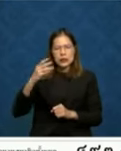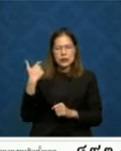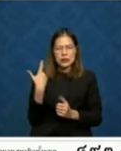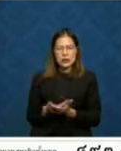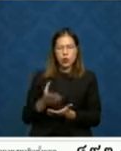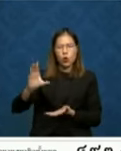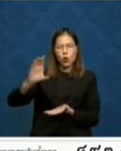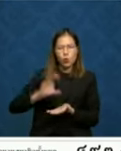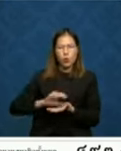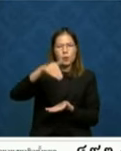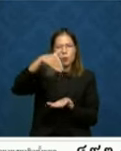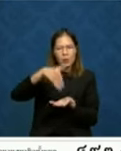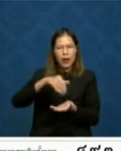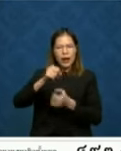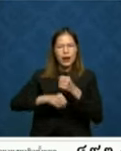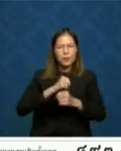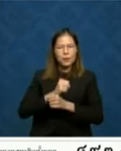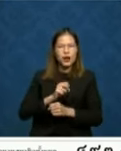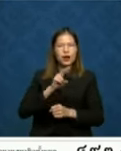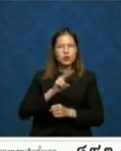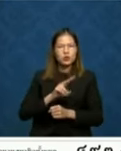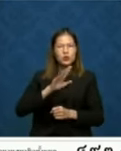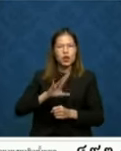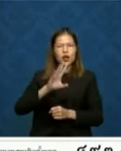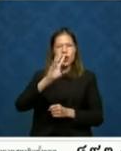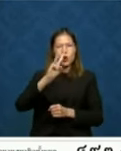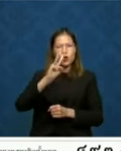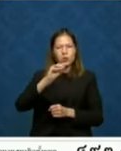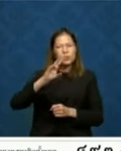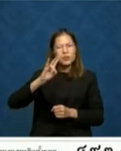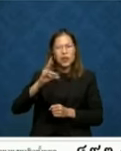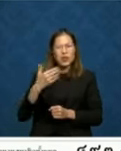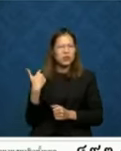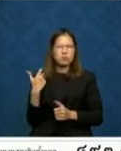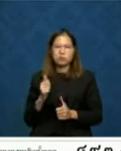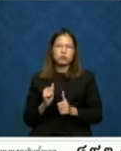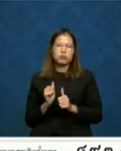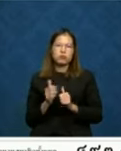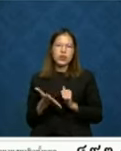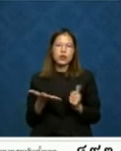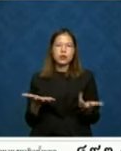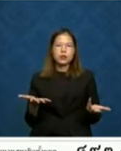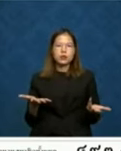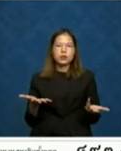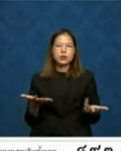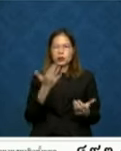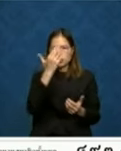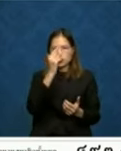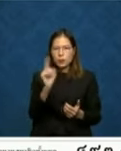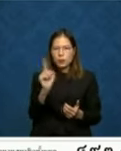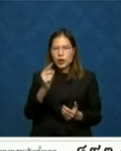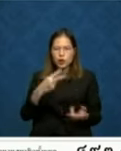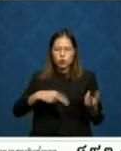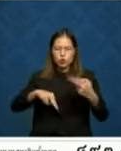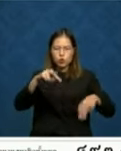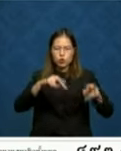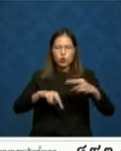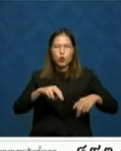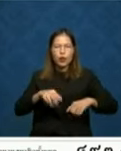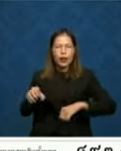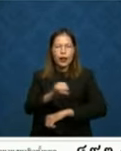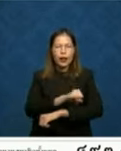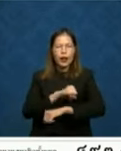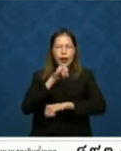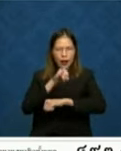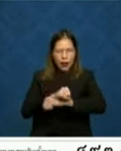กลางในปี2567มันจะทันได้อย่างไรคะเนี่ยค่ะทำไมนะคะการดูแลพี่น้องชาวไร่ยา